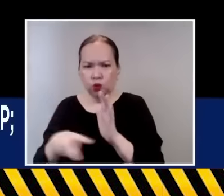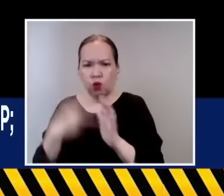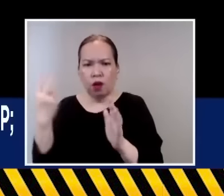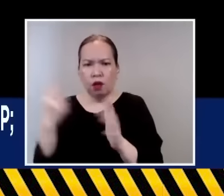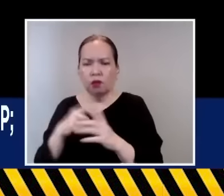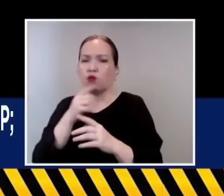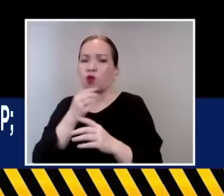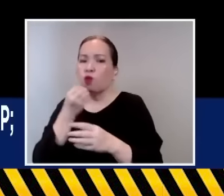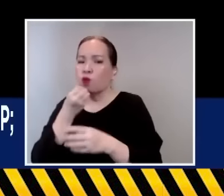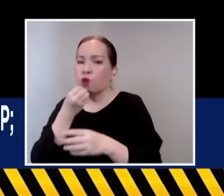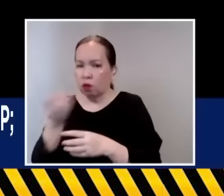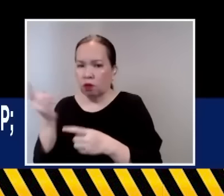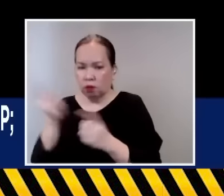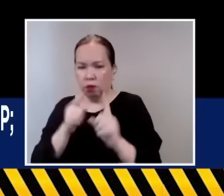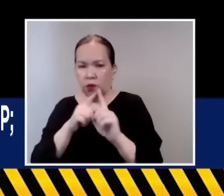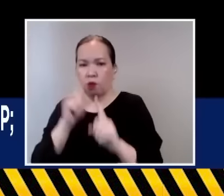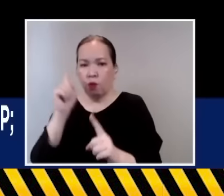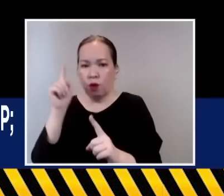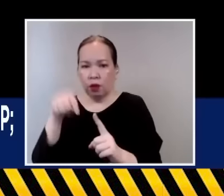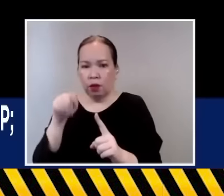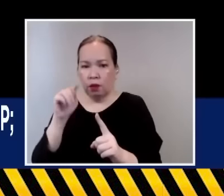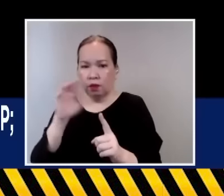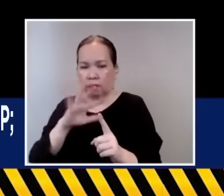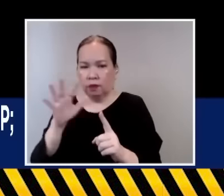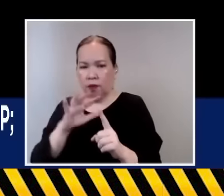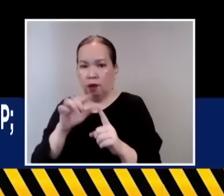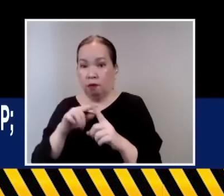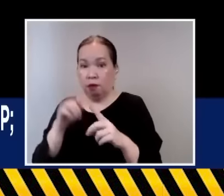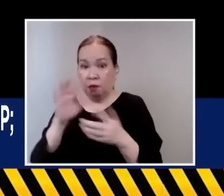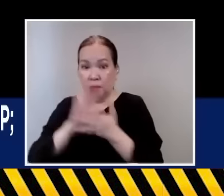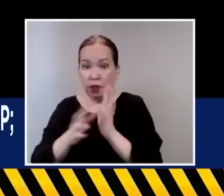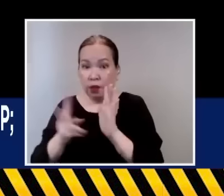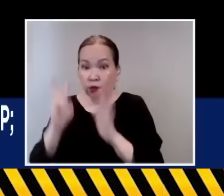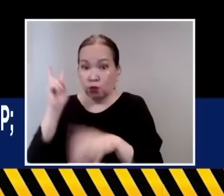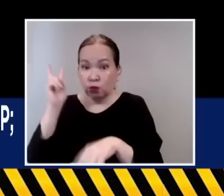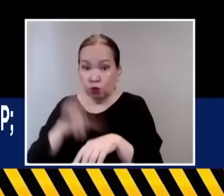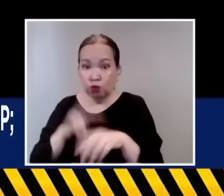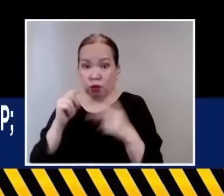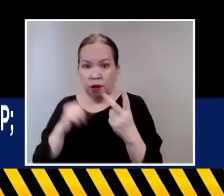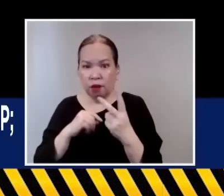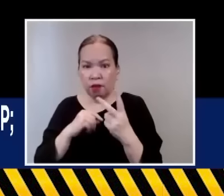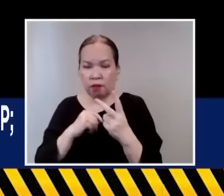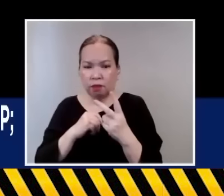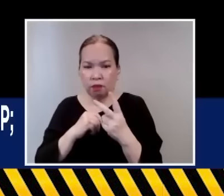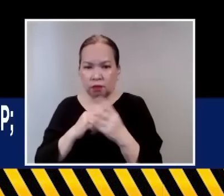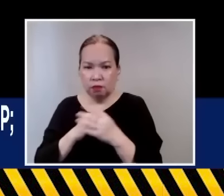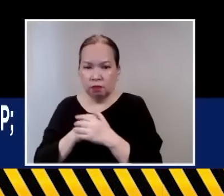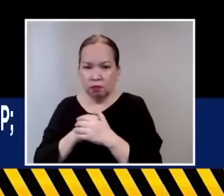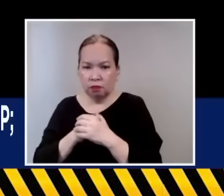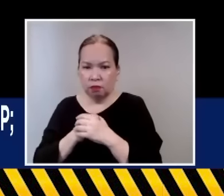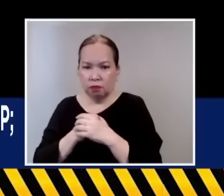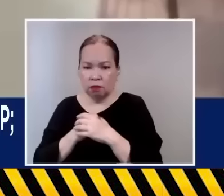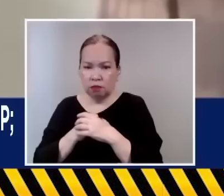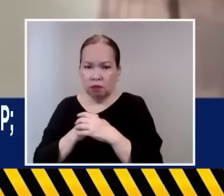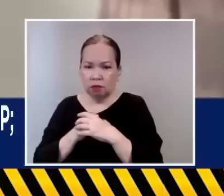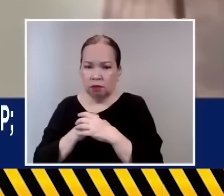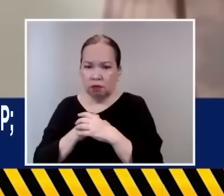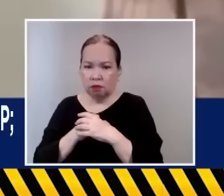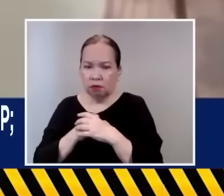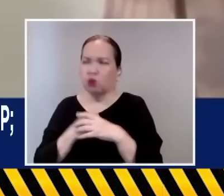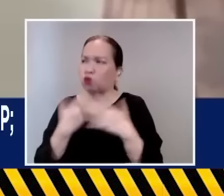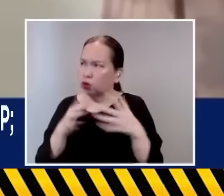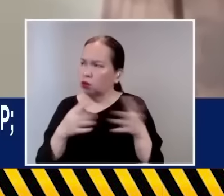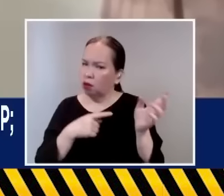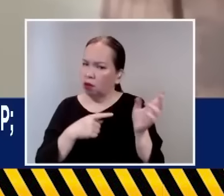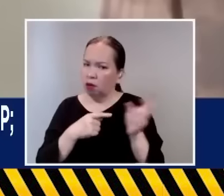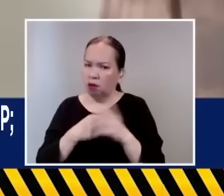ko. 1,055 din po yan. Dalawa nga po yung dala namin ito. Ilang po nga po kaming sabi namin ako. Mga gusto. Ganit po,